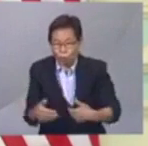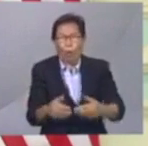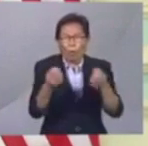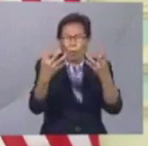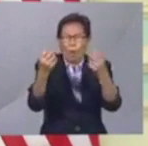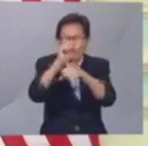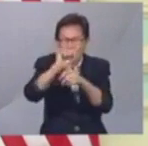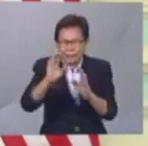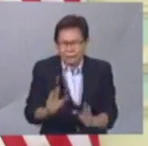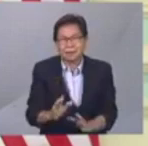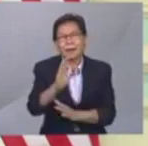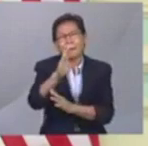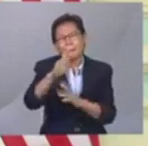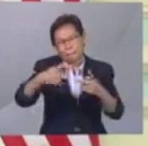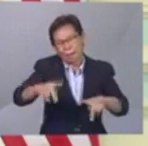adalah mungkin terdiri daripada